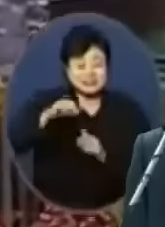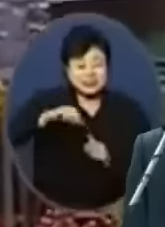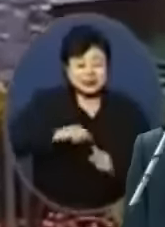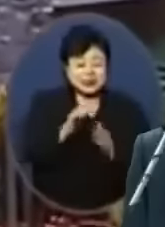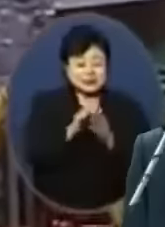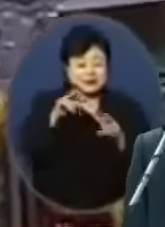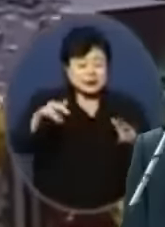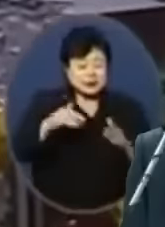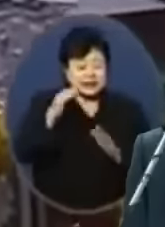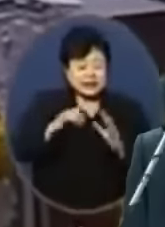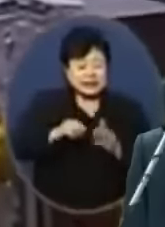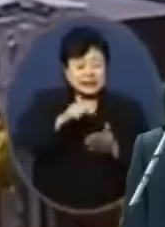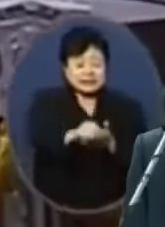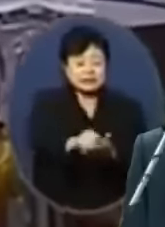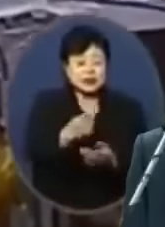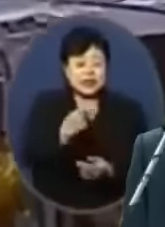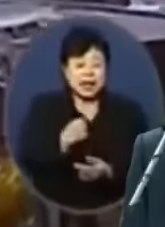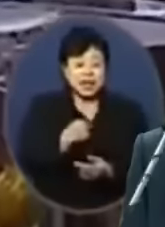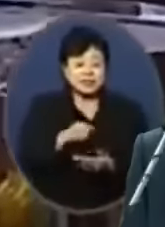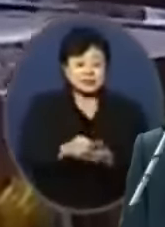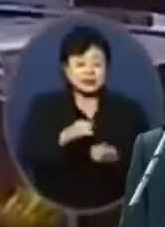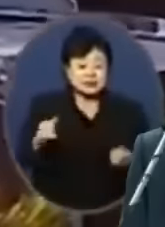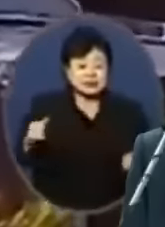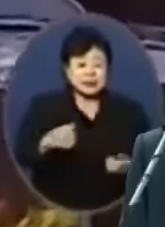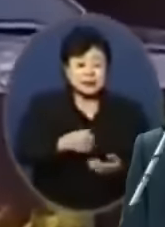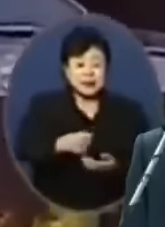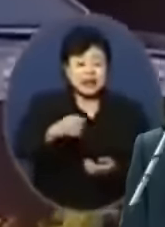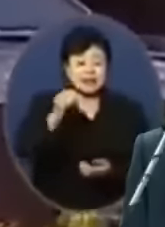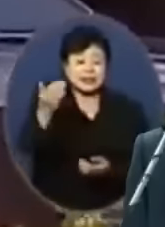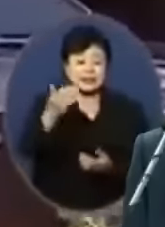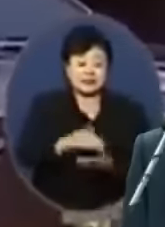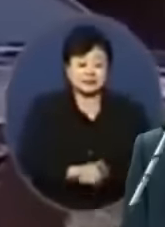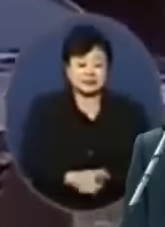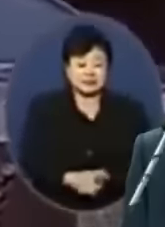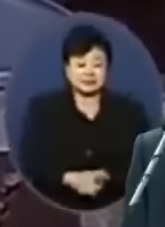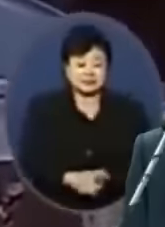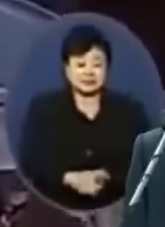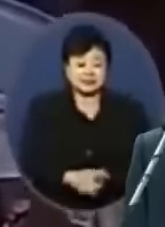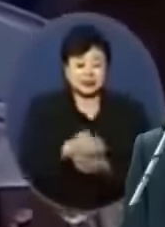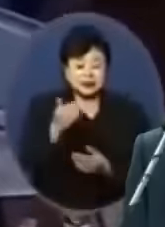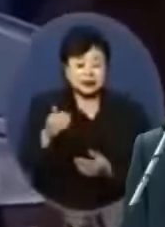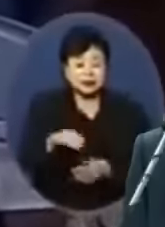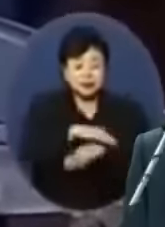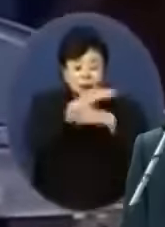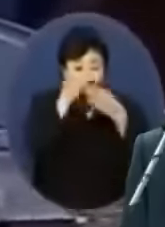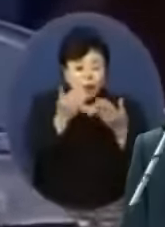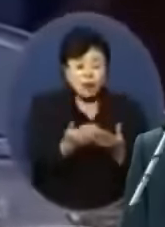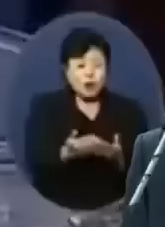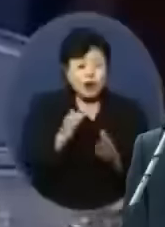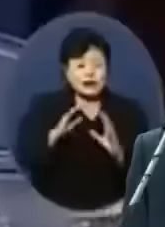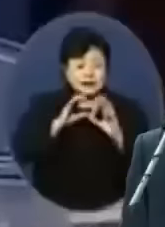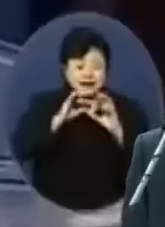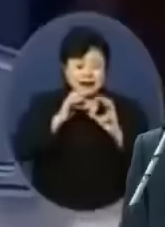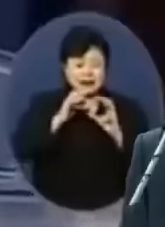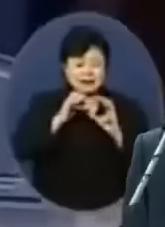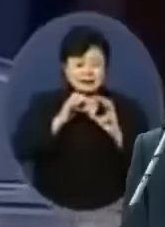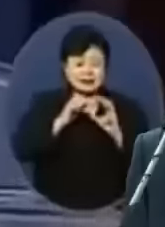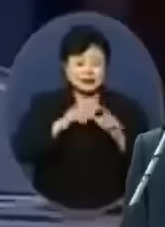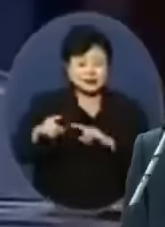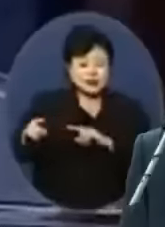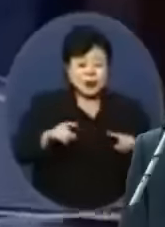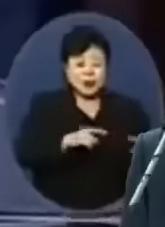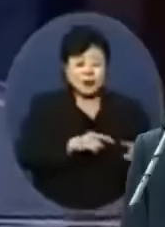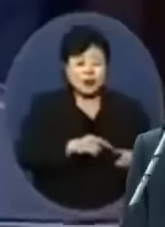때부터 지금까지 천국은 침노를 당하느니 침노하는 자는 빼앗는다고 말한 것입니다. 여러분은 모두 다 천국을